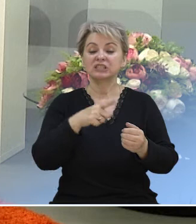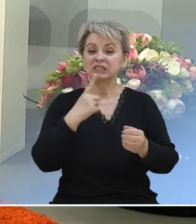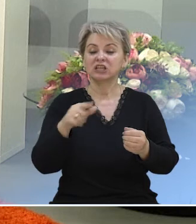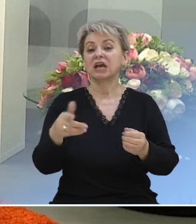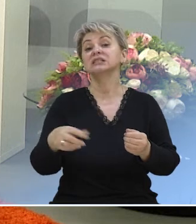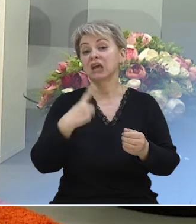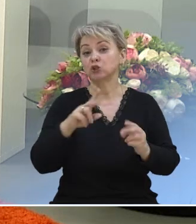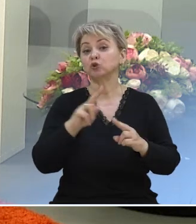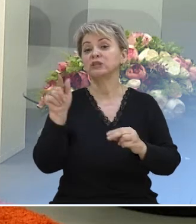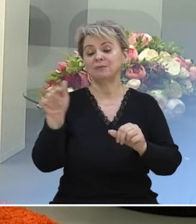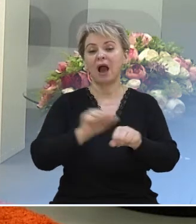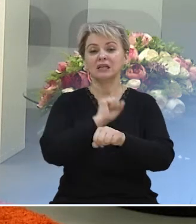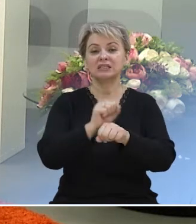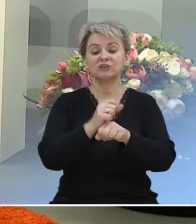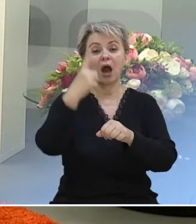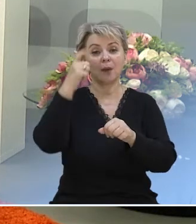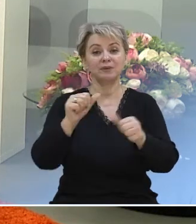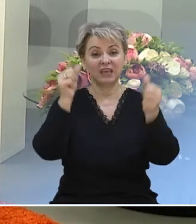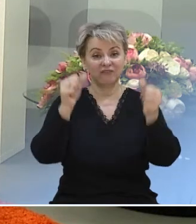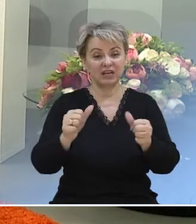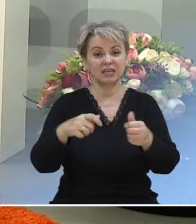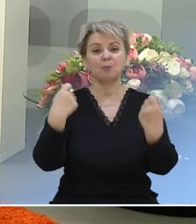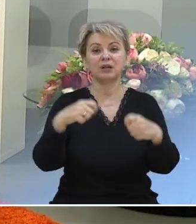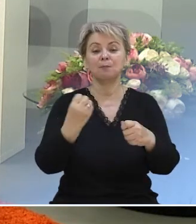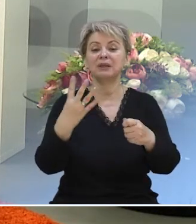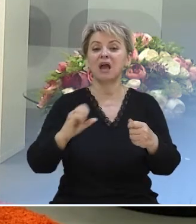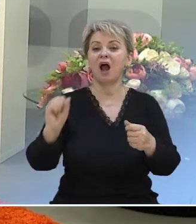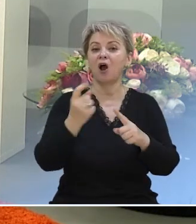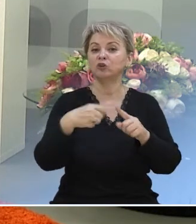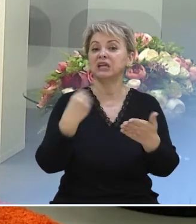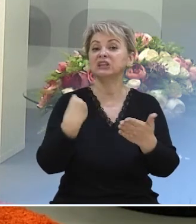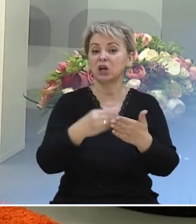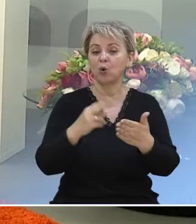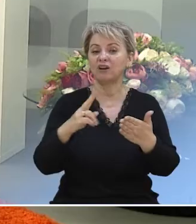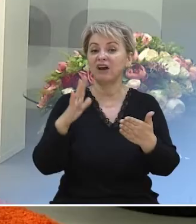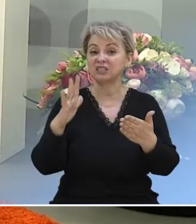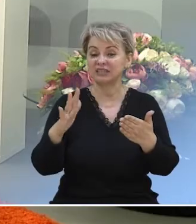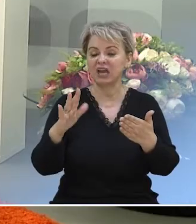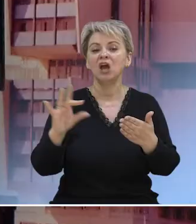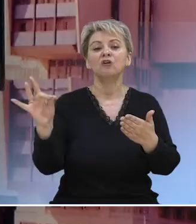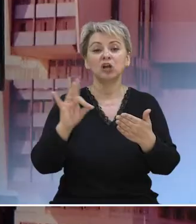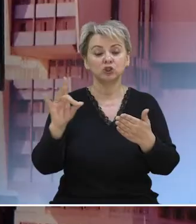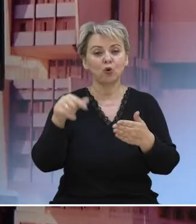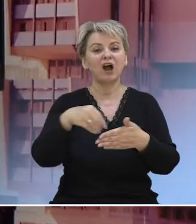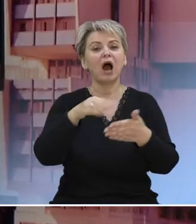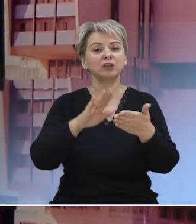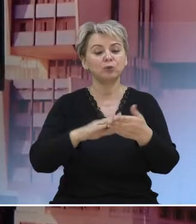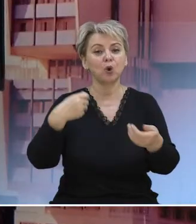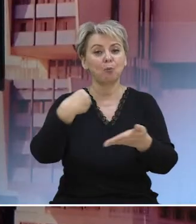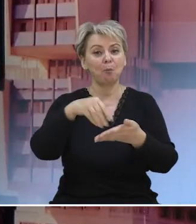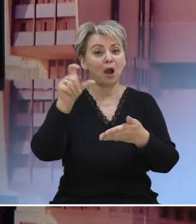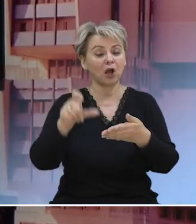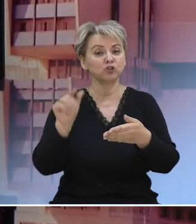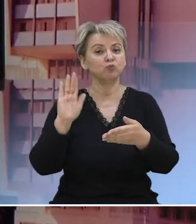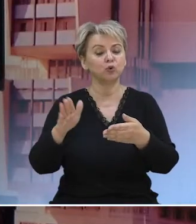беру 63 миллиона. Хочется сказать, так скажи, кто тебя останавливает. Объявление о продаже опубликовано 15 августа, пока это самое дорогое квартирное предложение Ростова. Но стоит отметить,